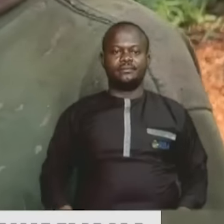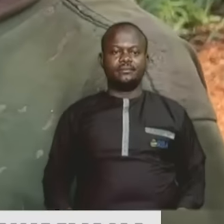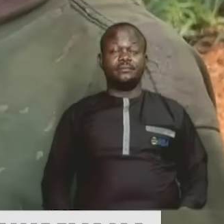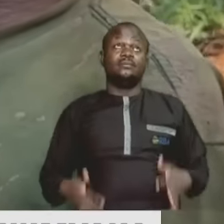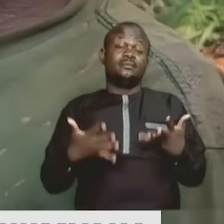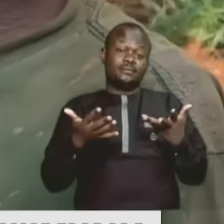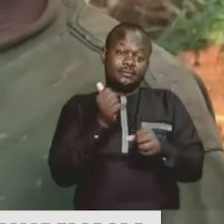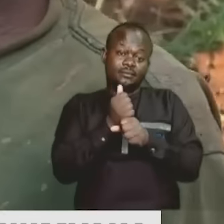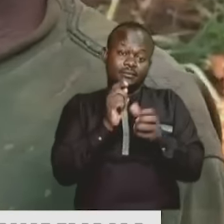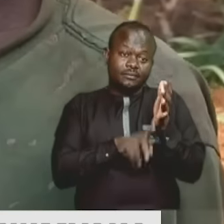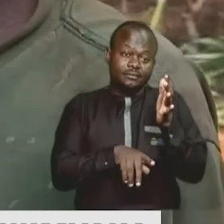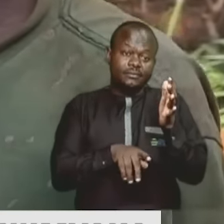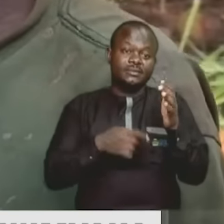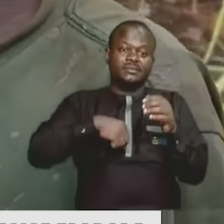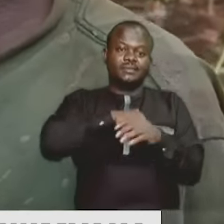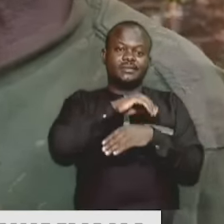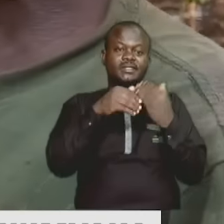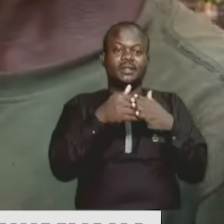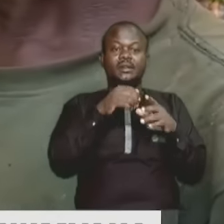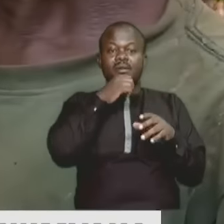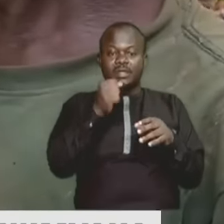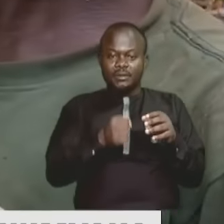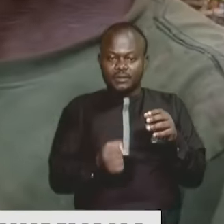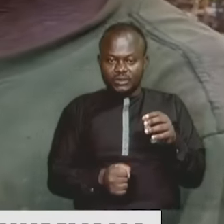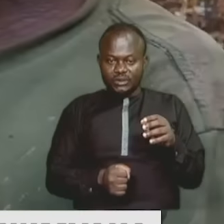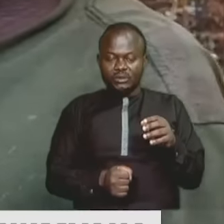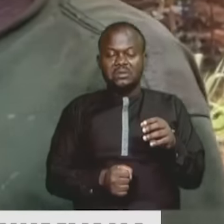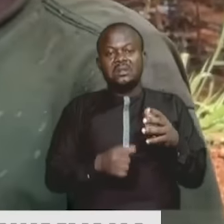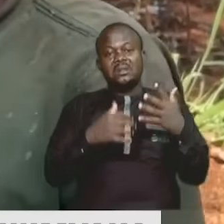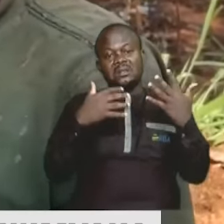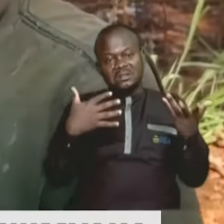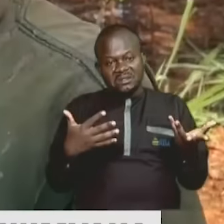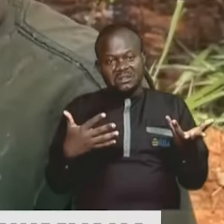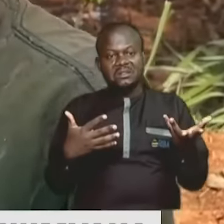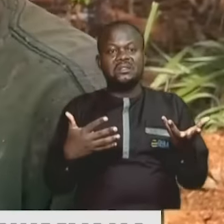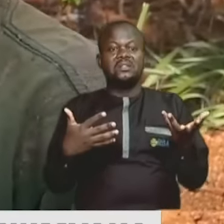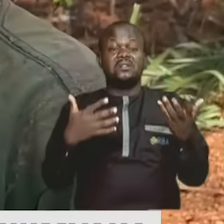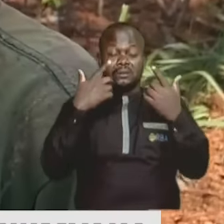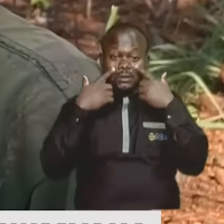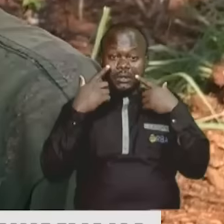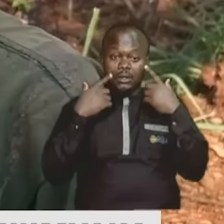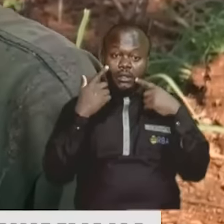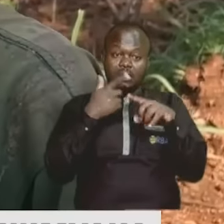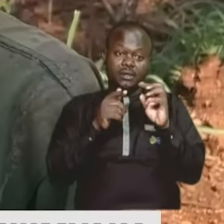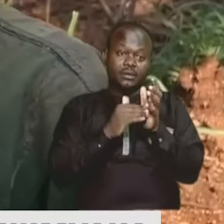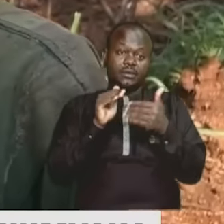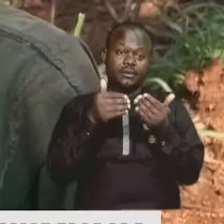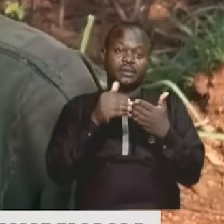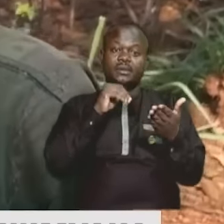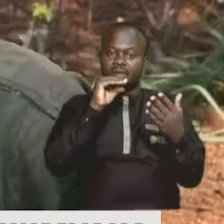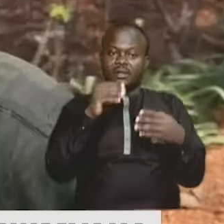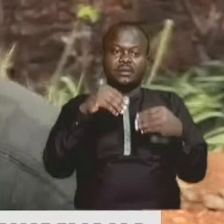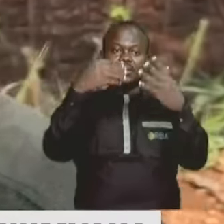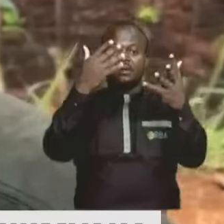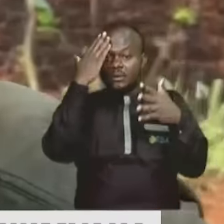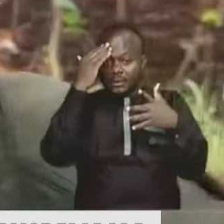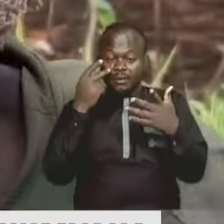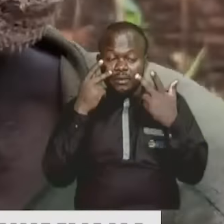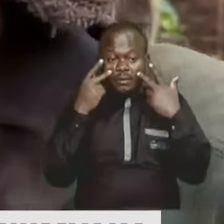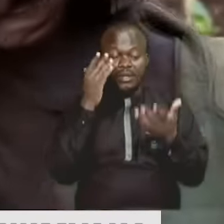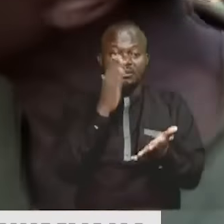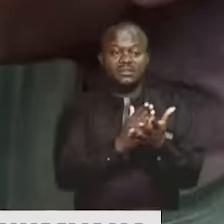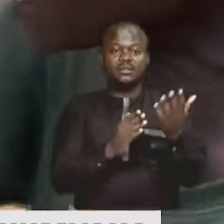kubigenza gute naritonganyije n'inyine by'abakecuru nditonganya n'ijuru rutandarira ariko bigira icyo bitako nawe nafashe urabona bayiciyemo no